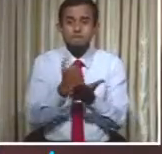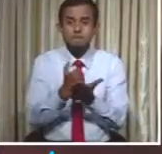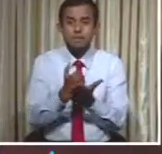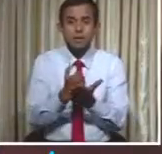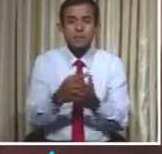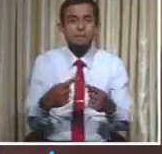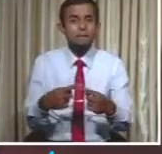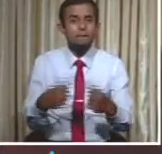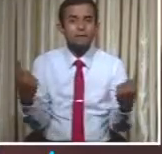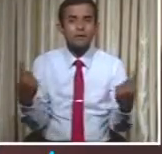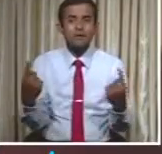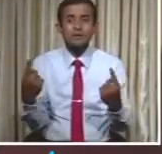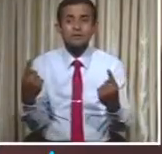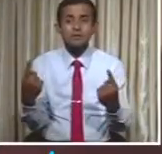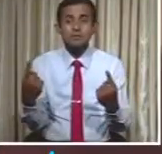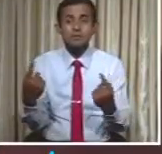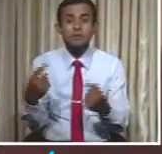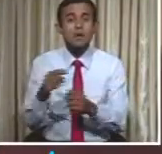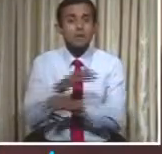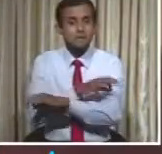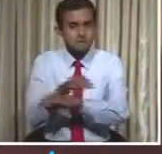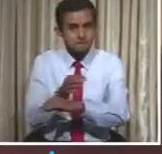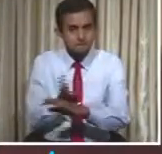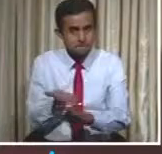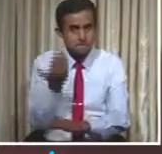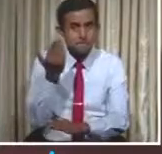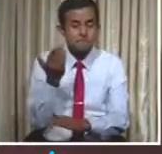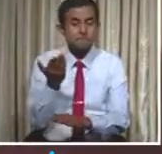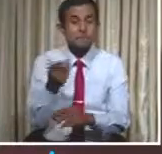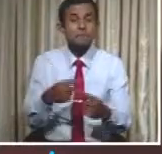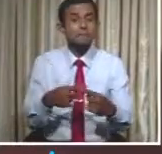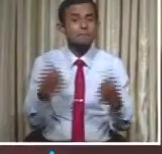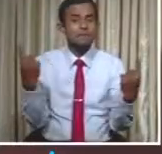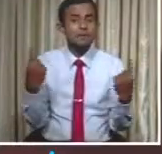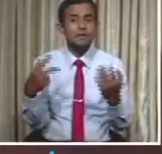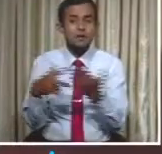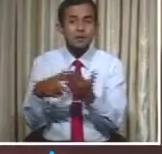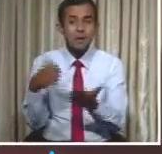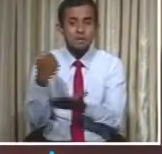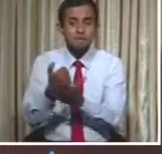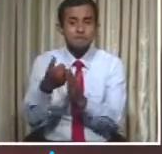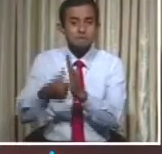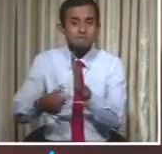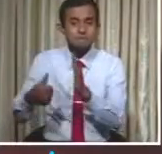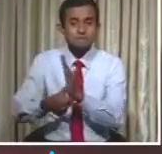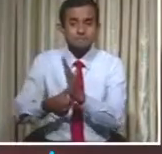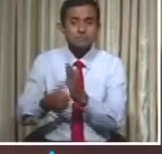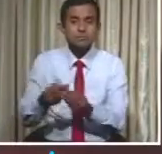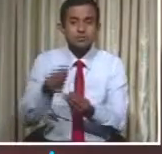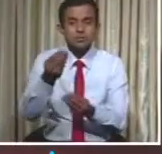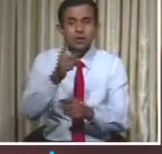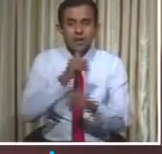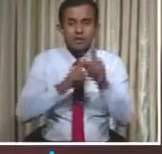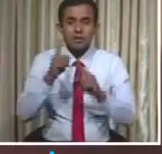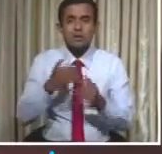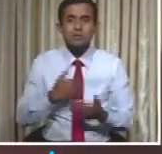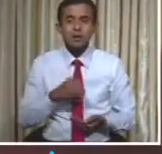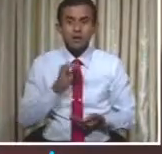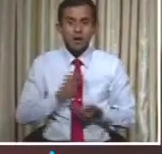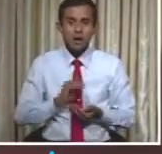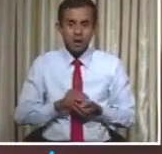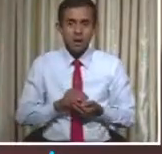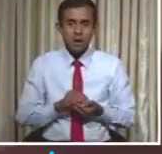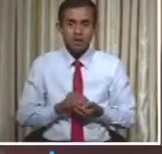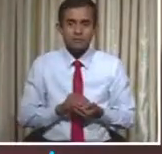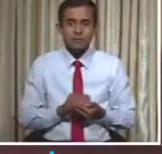වෙනම ක්‍රියාමාර්ගයකට ගෙනියන්න තමයි ඒ සඳහා වෙනම සමුපකාර බැංකු පනත ගෙනීම පිළිබඳව කතා කරේ. මගේ ගාව ඒ